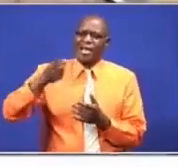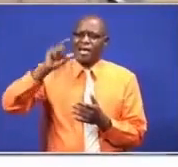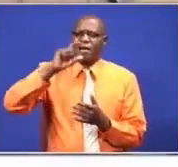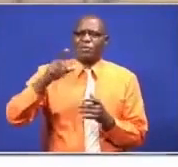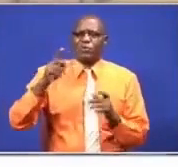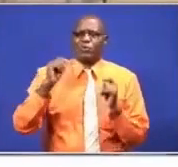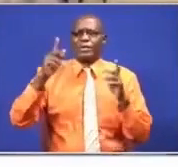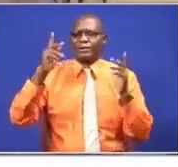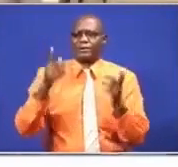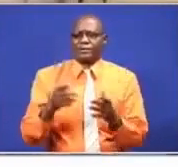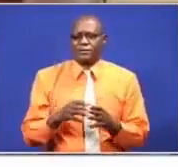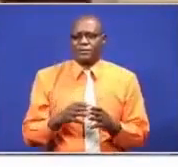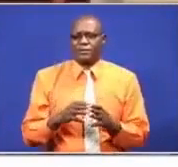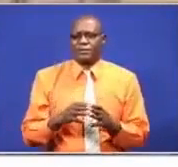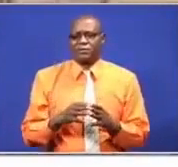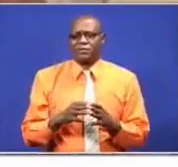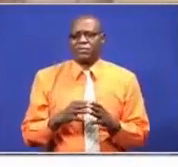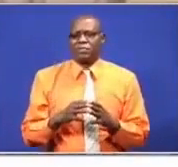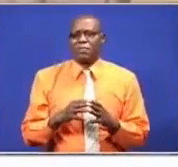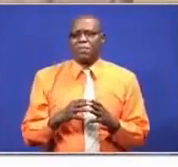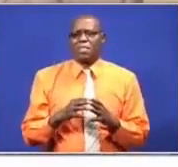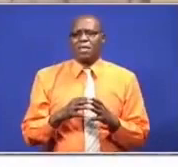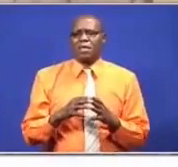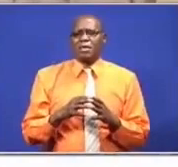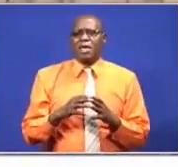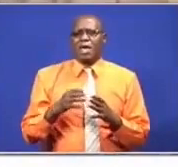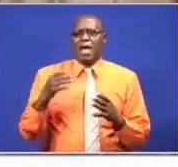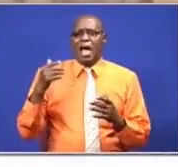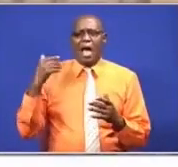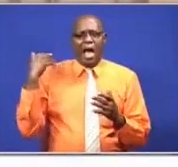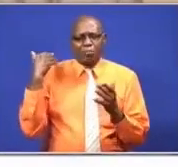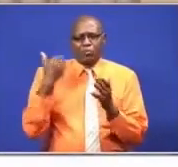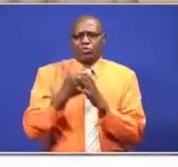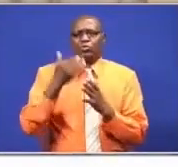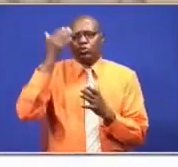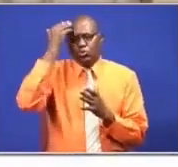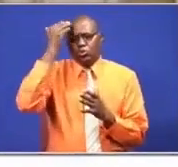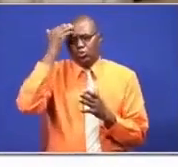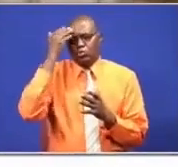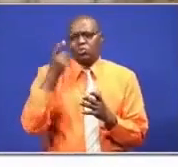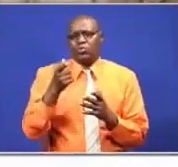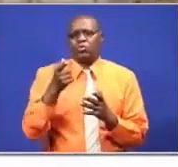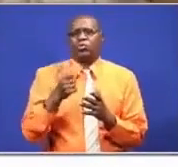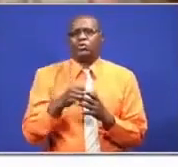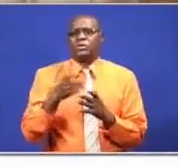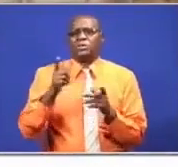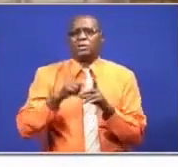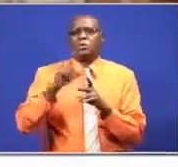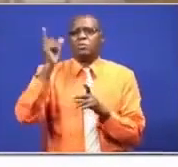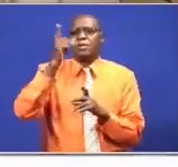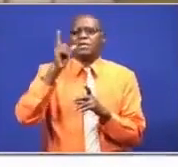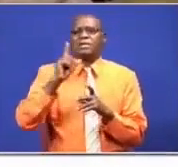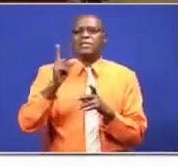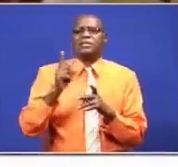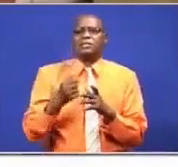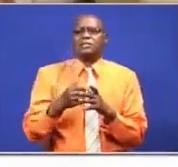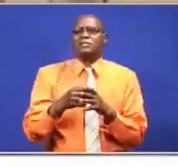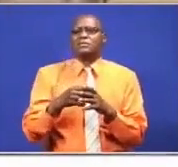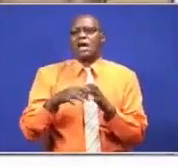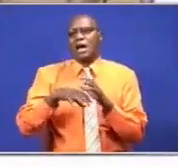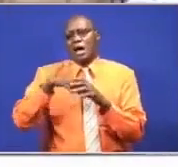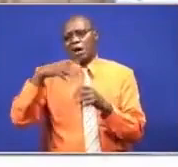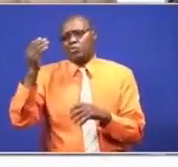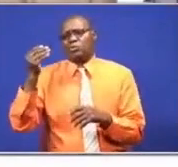Paka ijulikane, hiyo mafuta yake mefikia kiwango gani. Ndiyo saitie president hata kiondoka, aondoka kama kichua bei ya